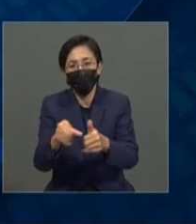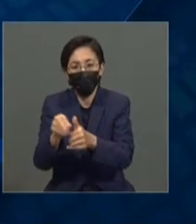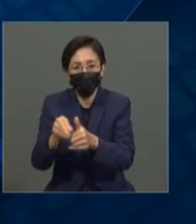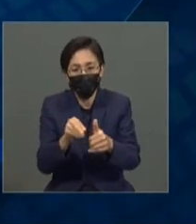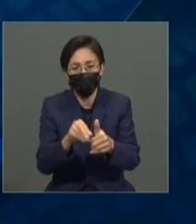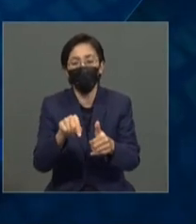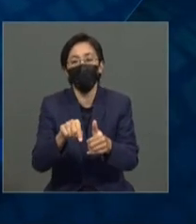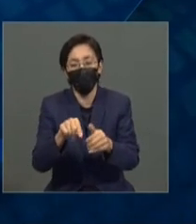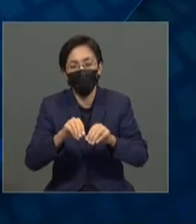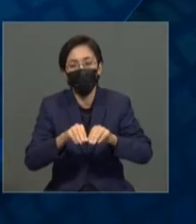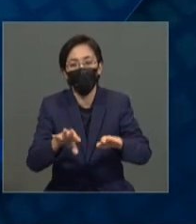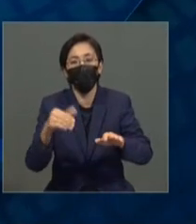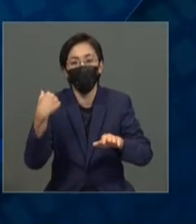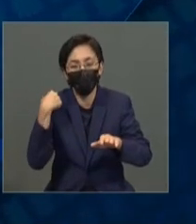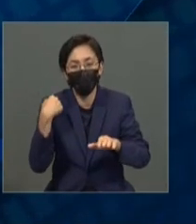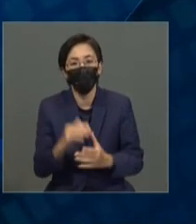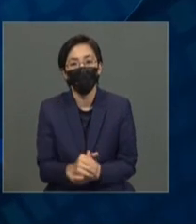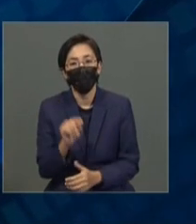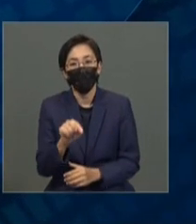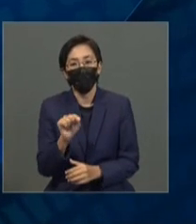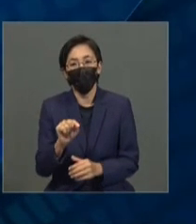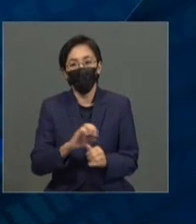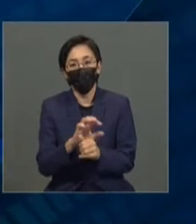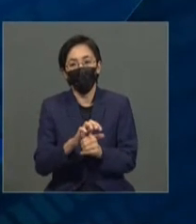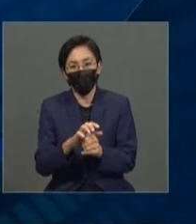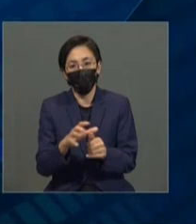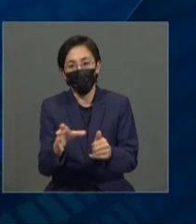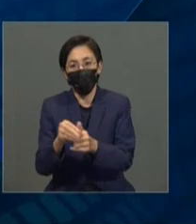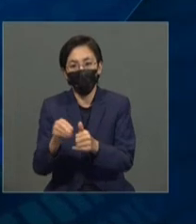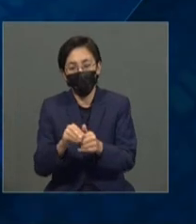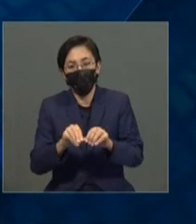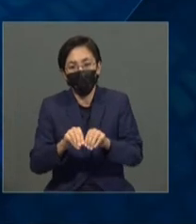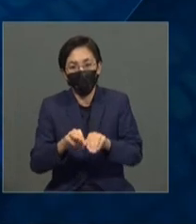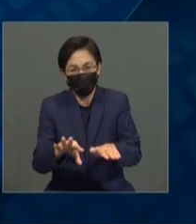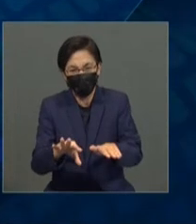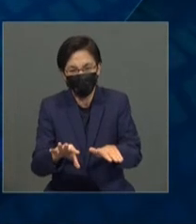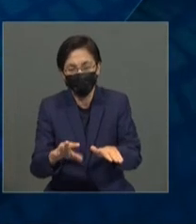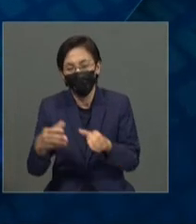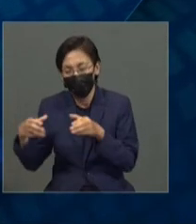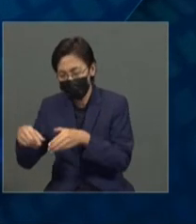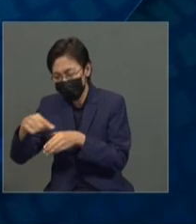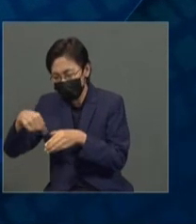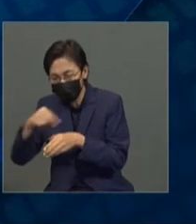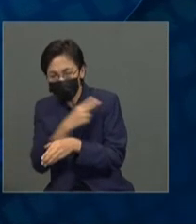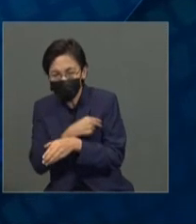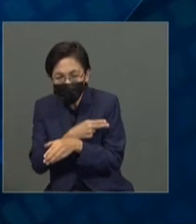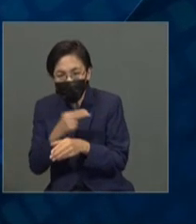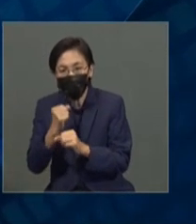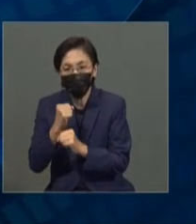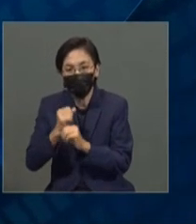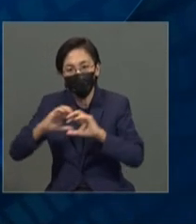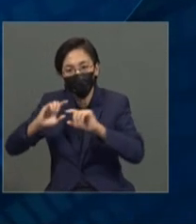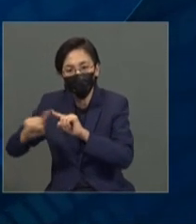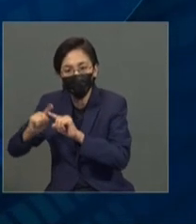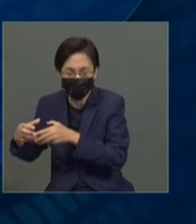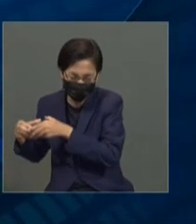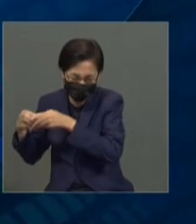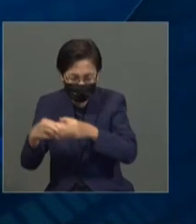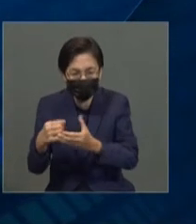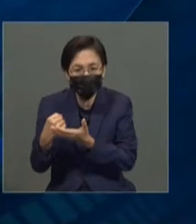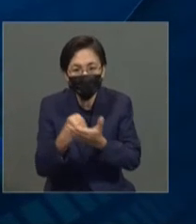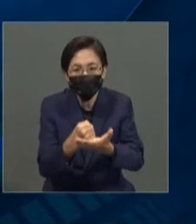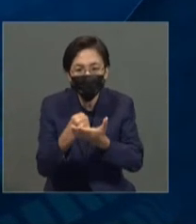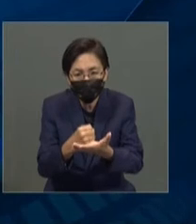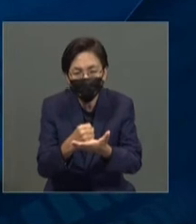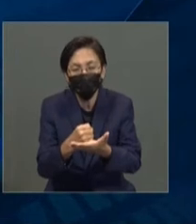ที่เราเรียกกันว่าไฟกำลังไหม้กำลังระดมกำลังทุกภาคส่วนนะคะระดมกันช่วย